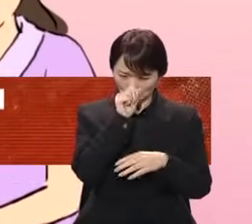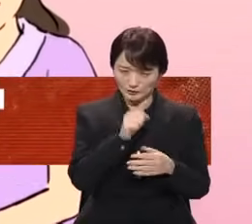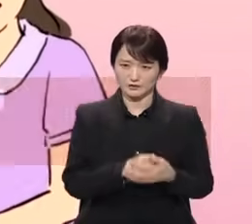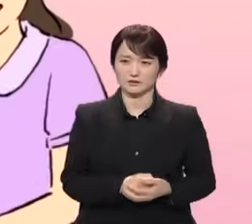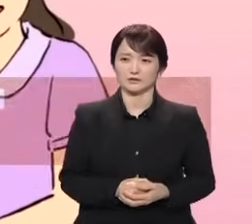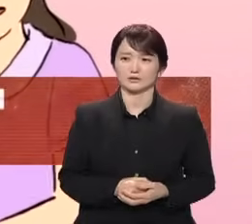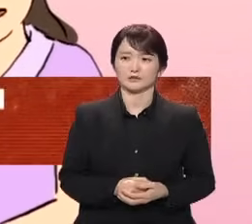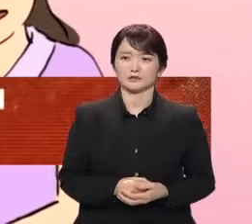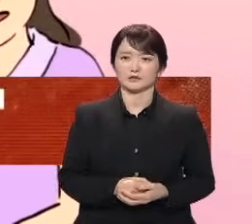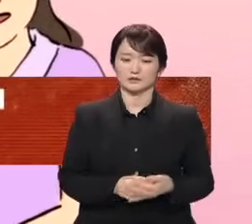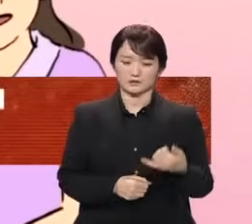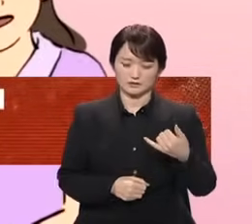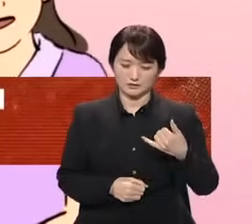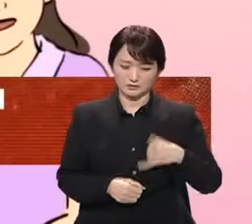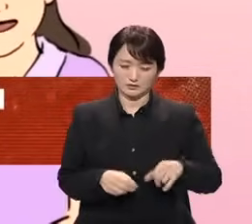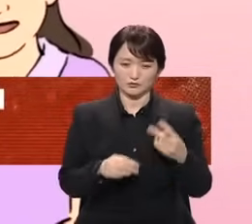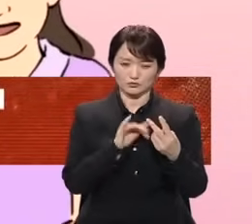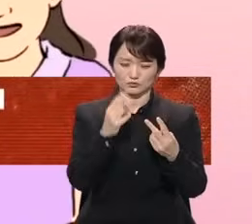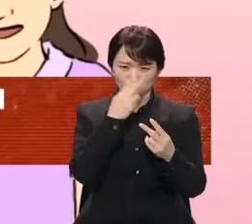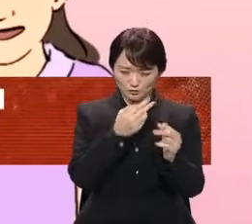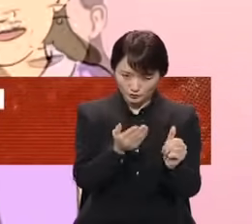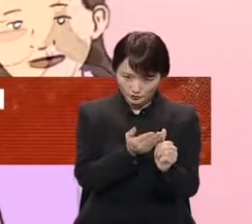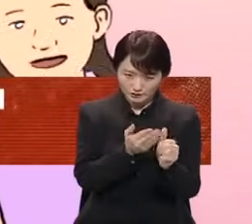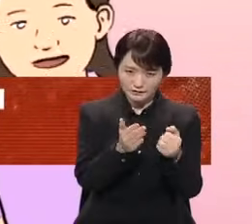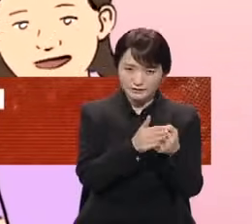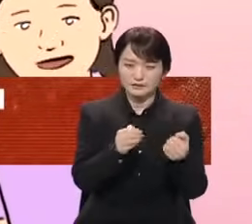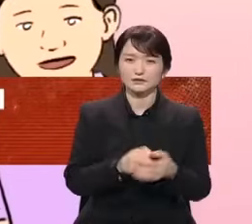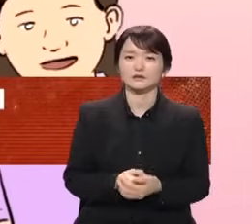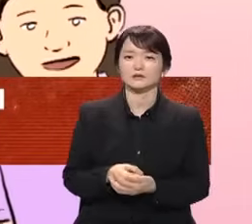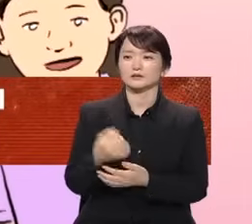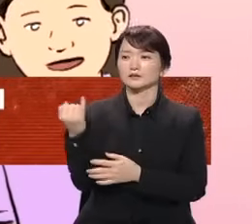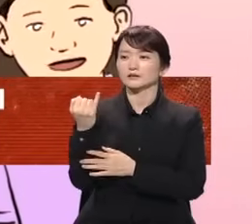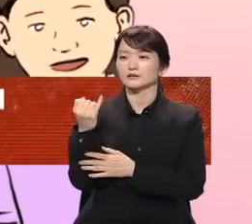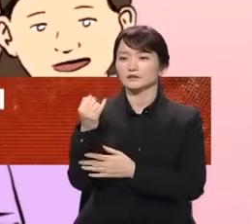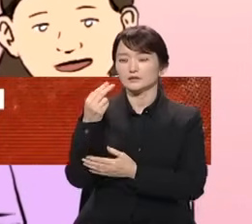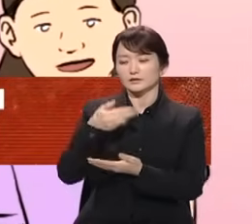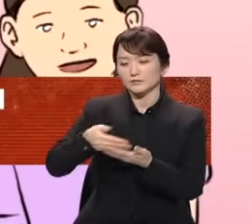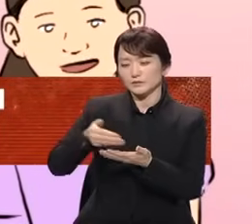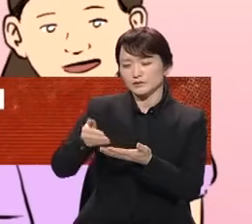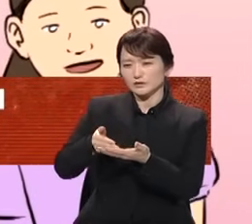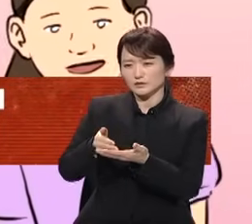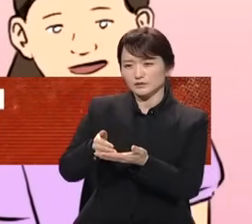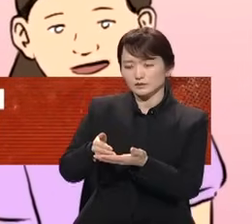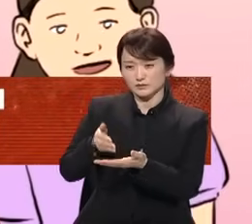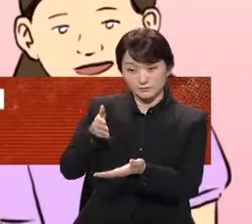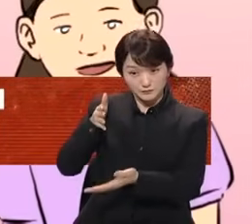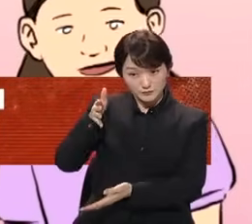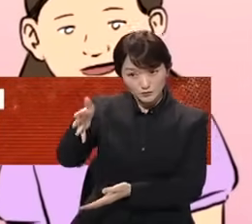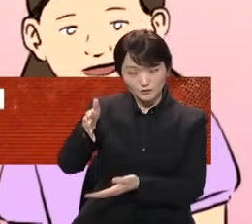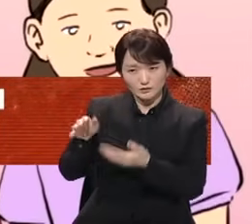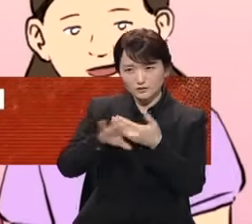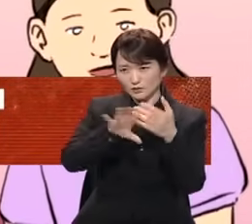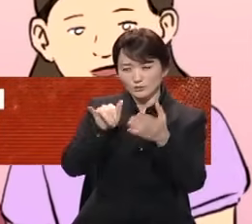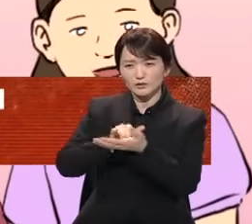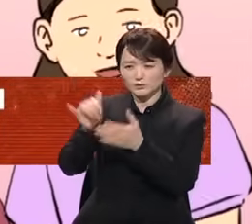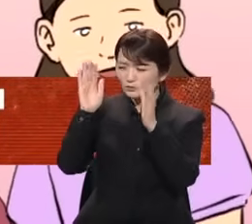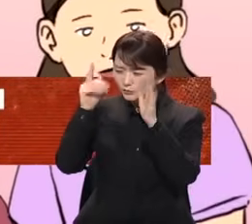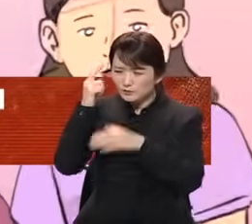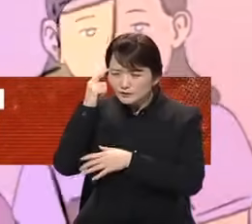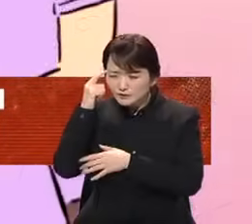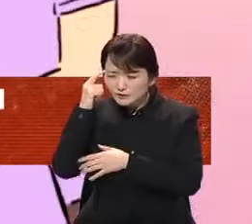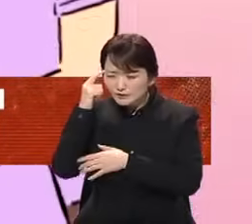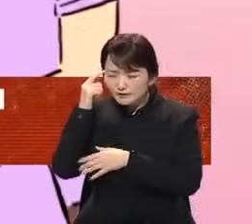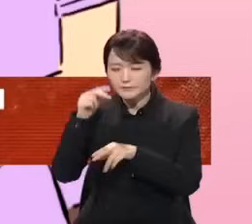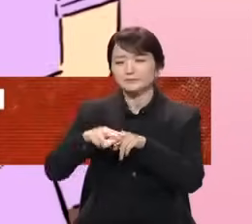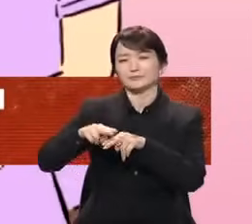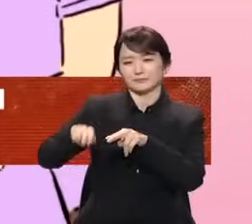둘을 양육해야 했기 때문에 이 미술을 전공한 장 씨가 유학 같은 여러 가지 진로를 좀 고민하고 있었던 상태긴 했지만 그 당시 다 내려놓고